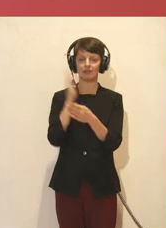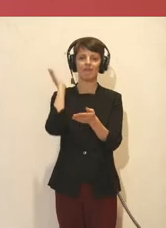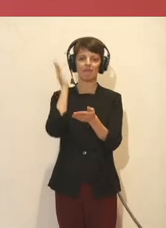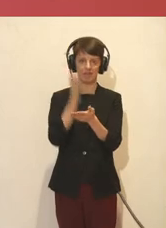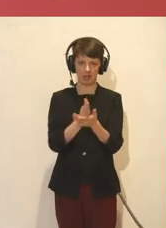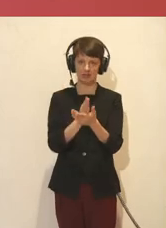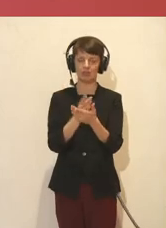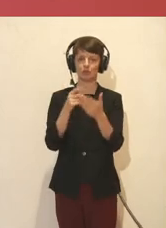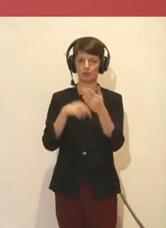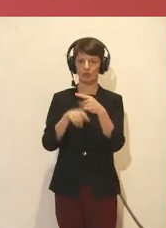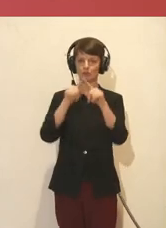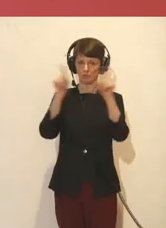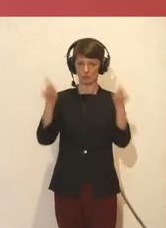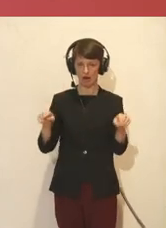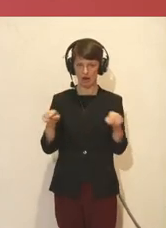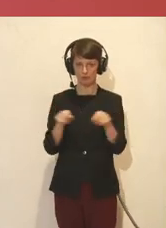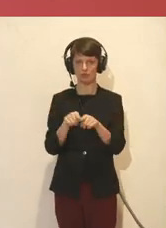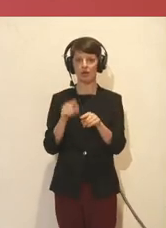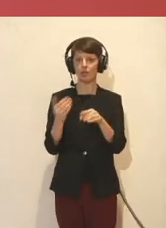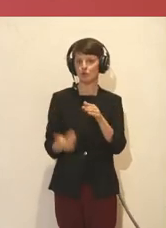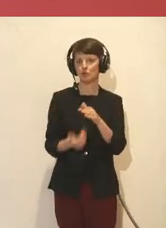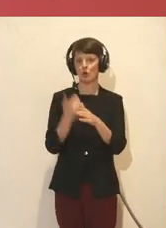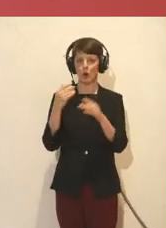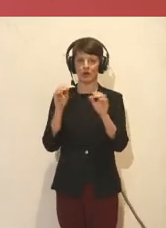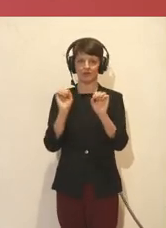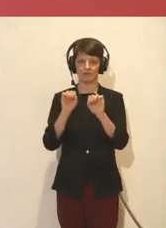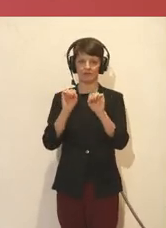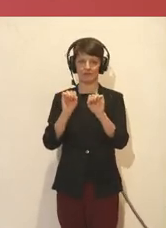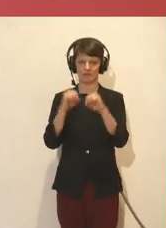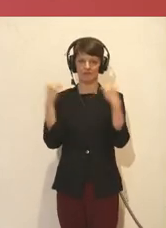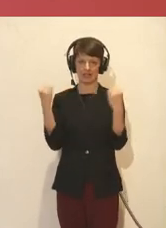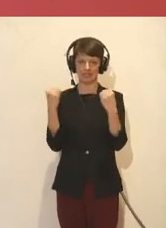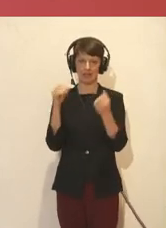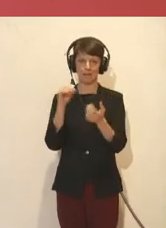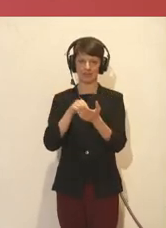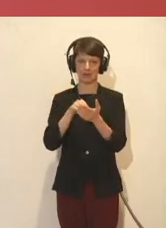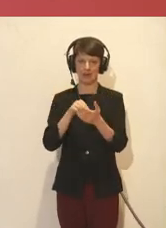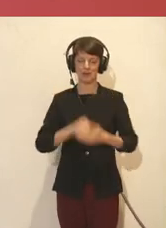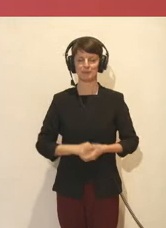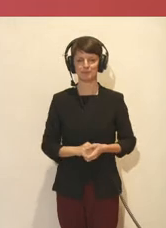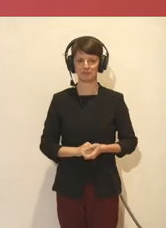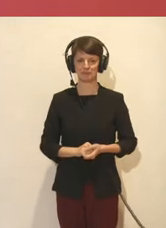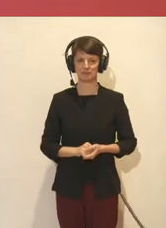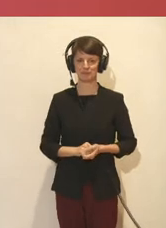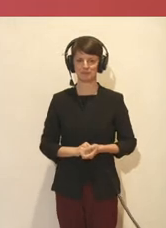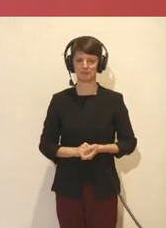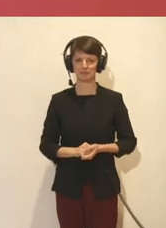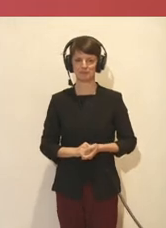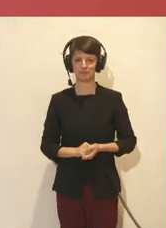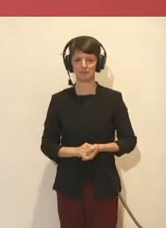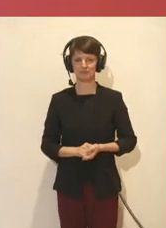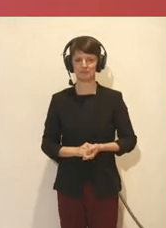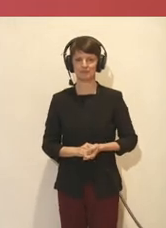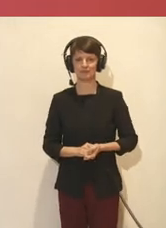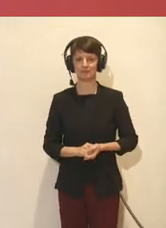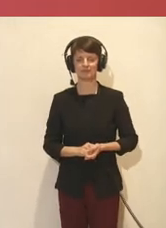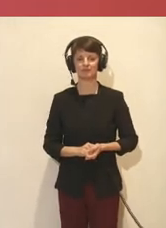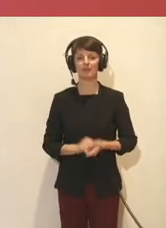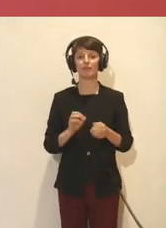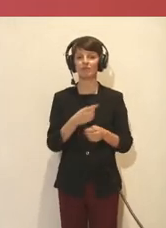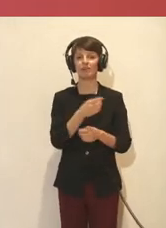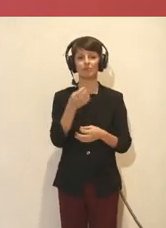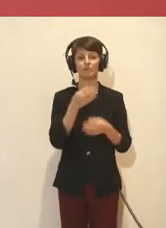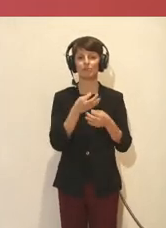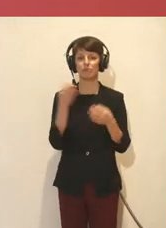über euren browser in einem neuen fenster daran mitmachen wenn ihr da hilfe